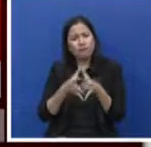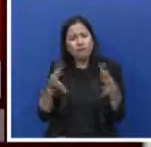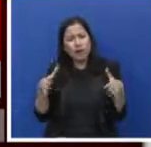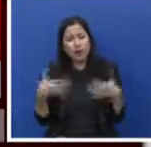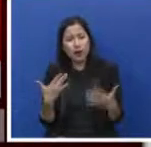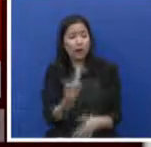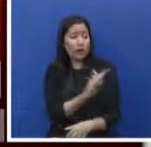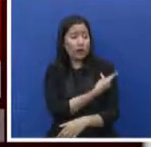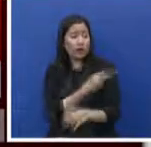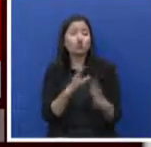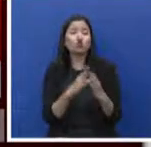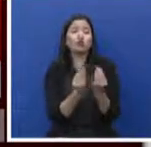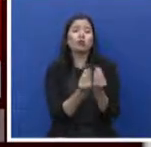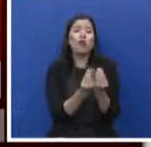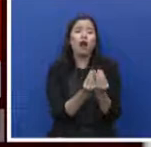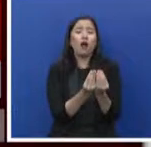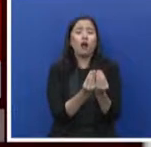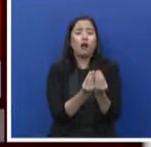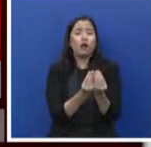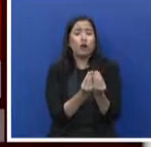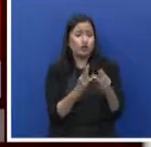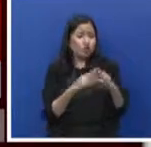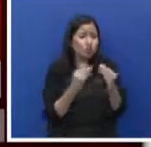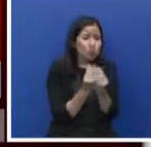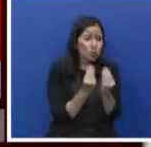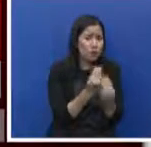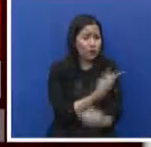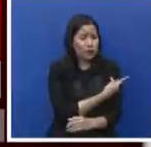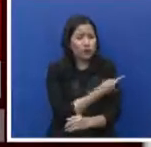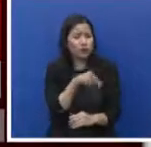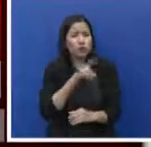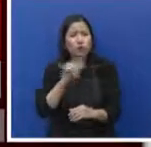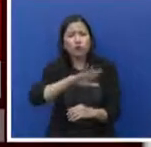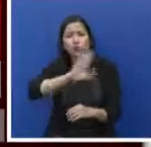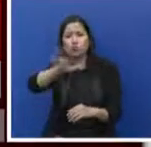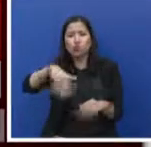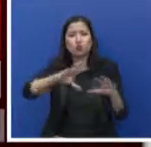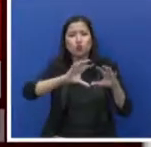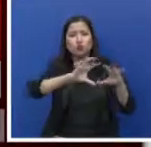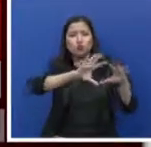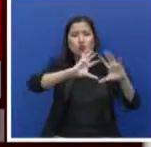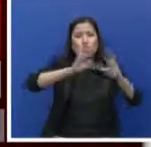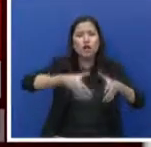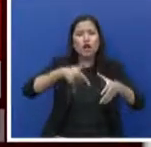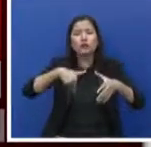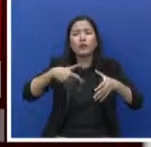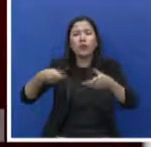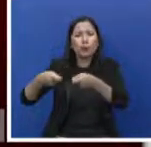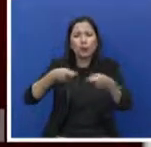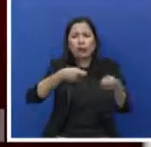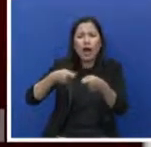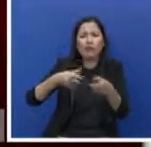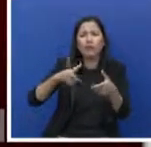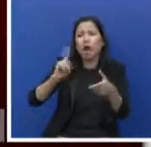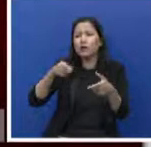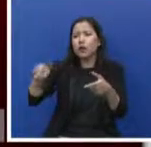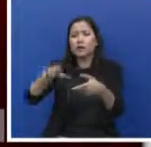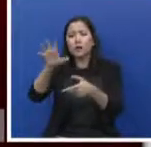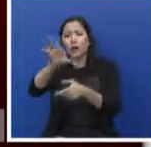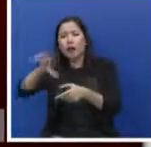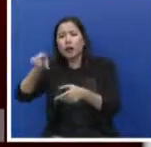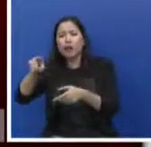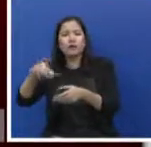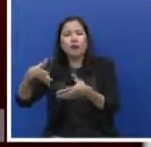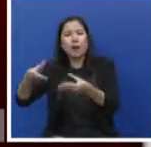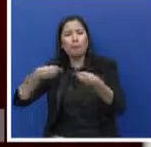jumlah vaksinnya. Ini rebutan di seluruh dunia. Banyak negara yang even belum dapat atau yang baru mulai. Kita